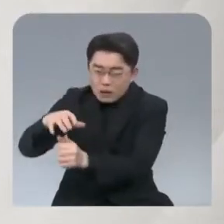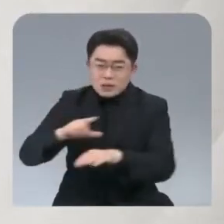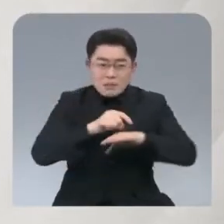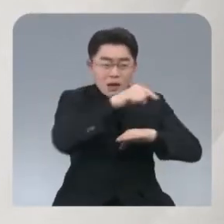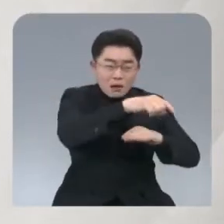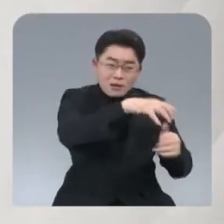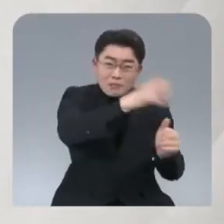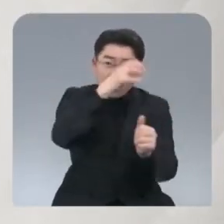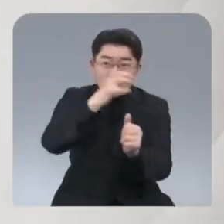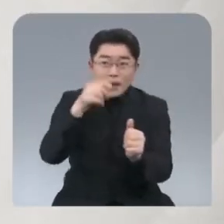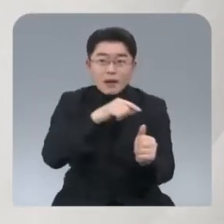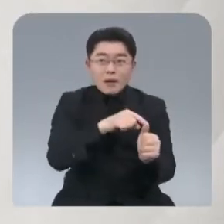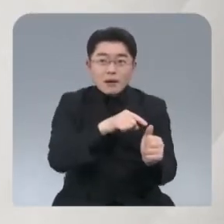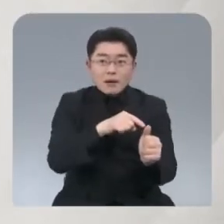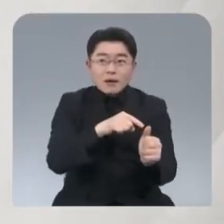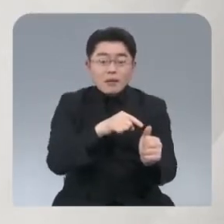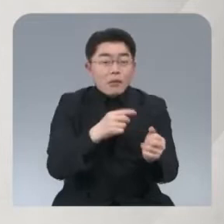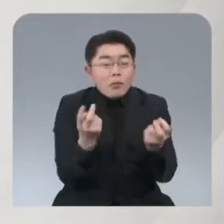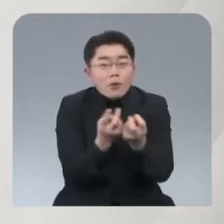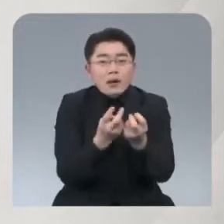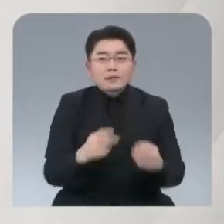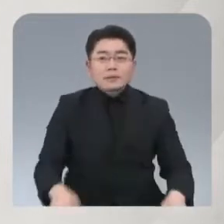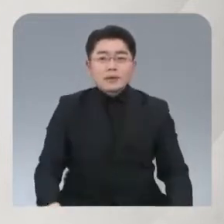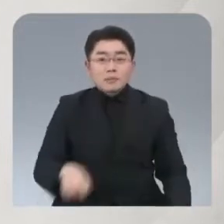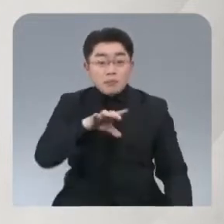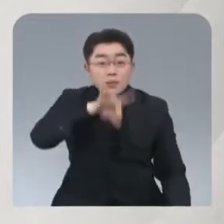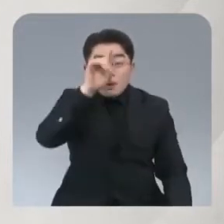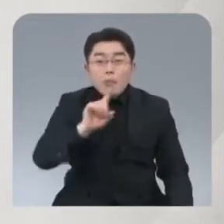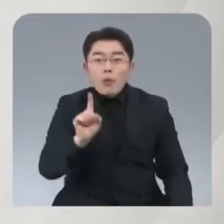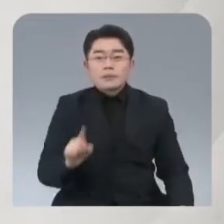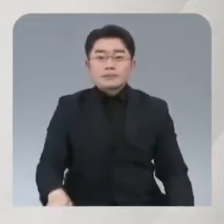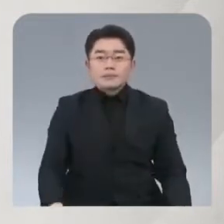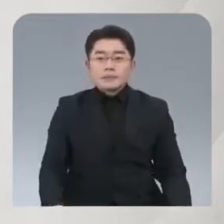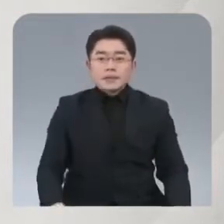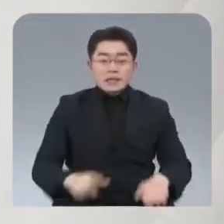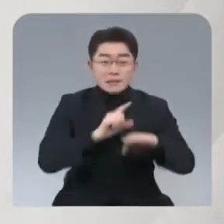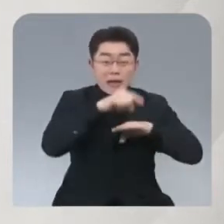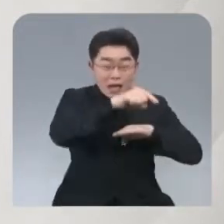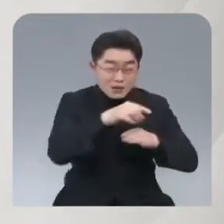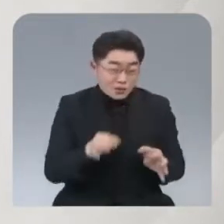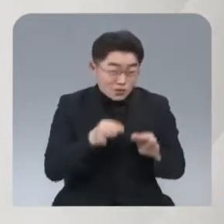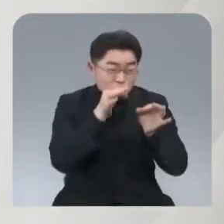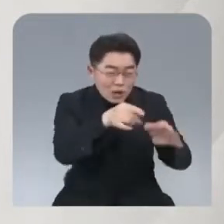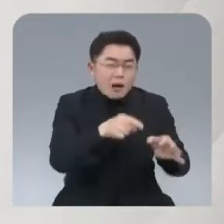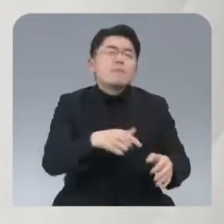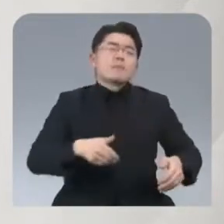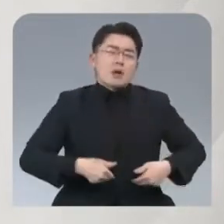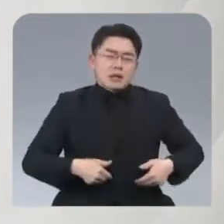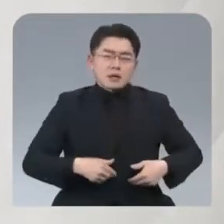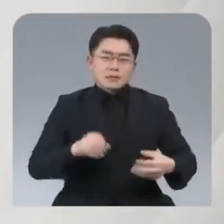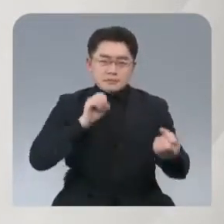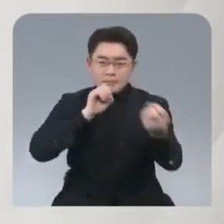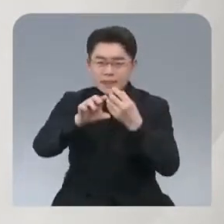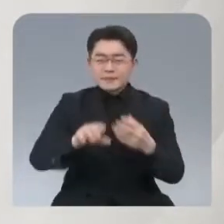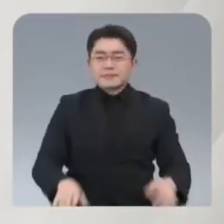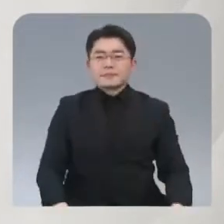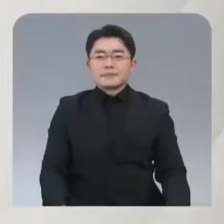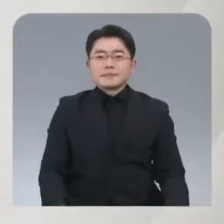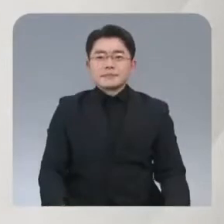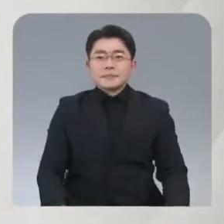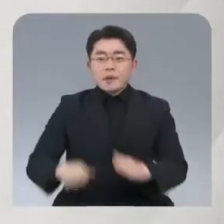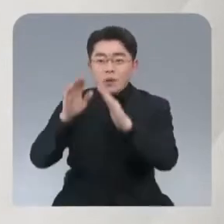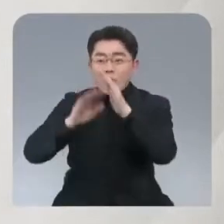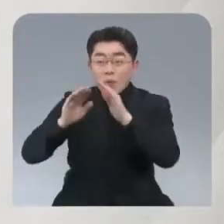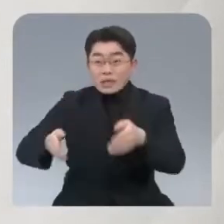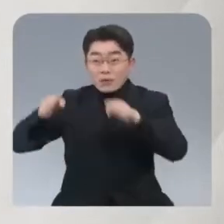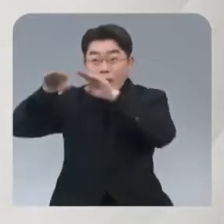우선되어야 하느냐 는 질문도 해봤습니다 대부분 비수도권 투자에 무게를 두고 있었습니다 공공기관